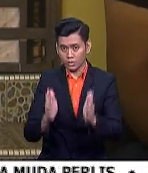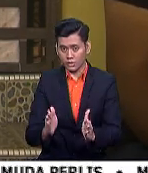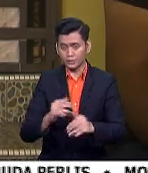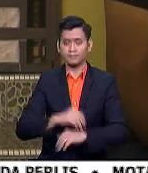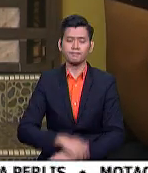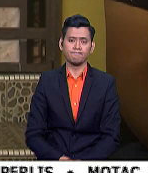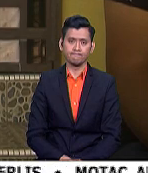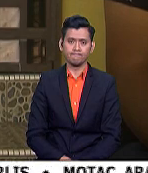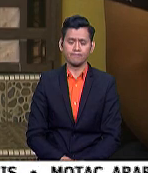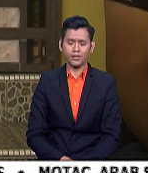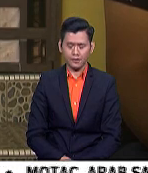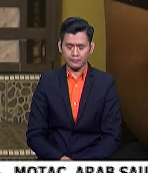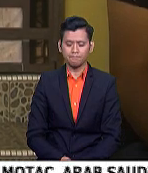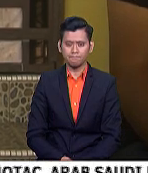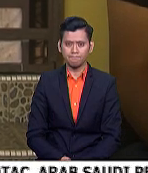Masa tu memang